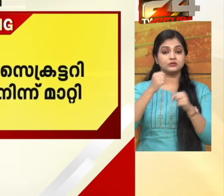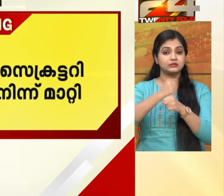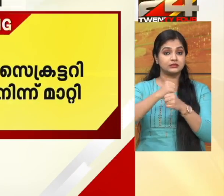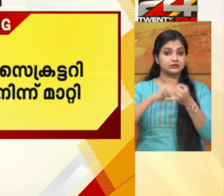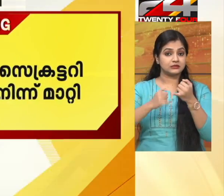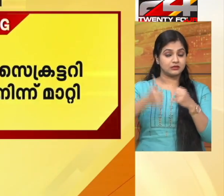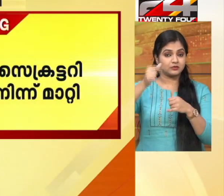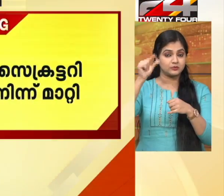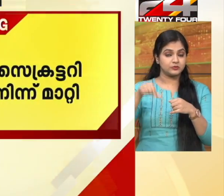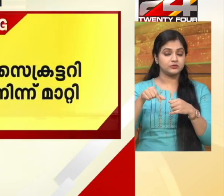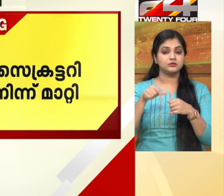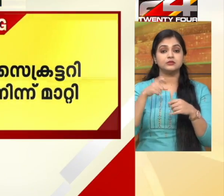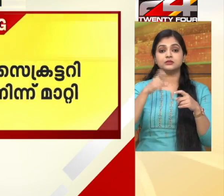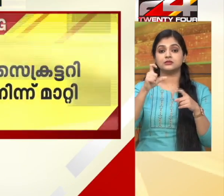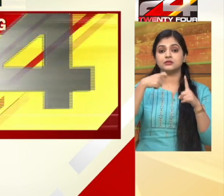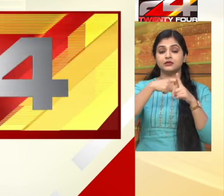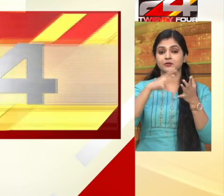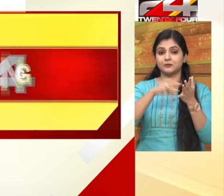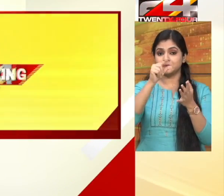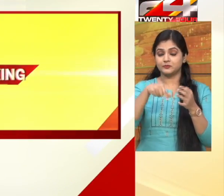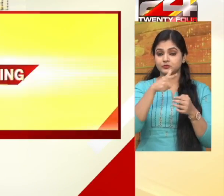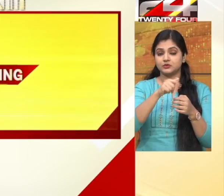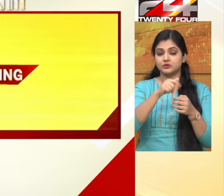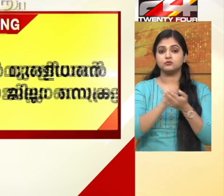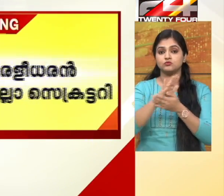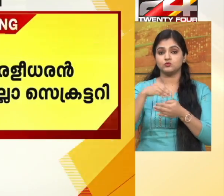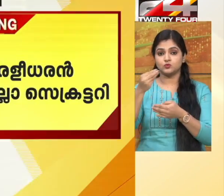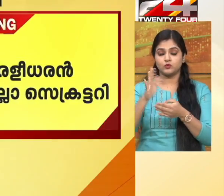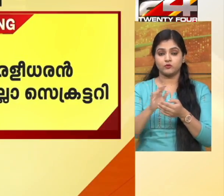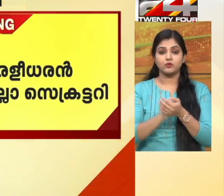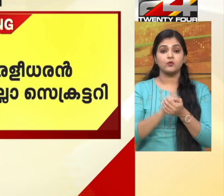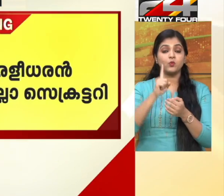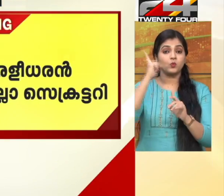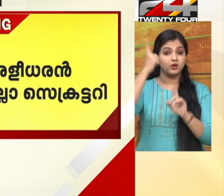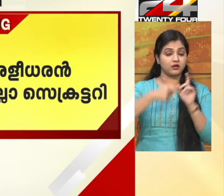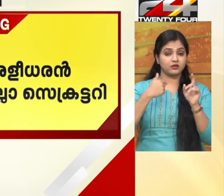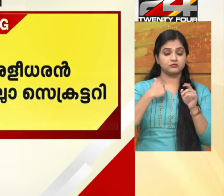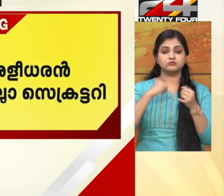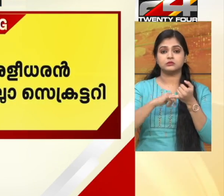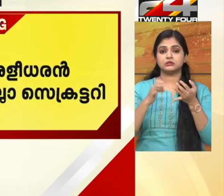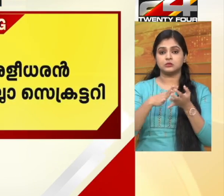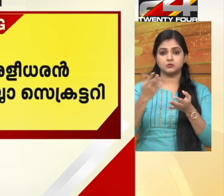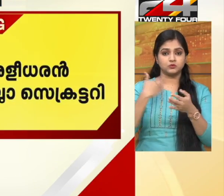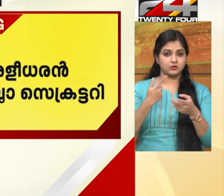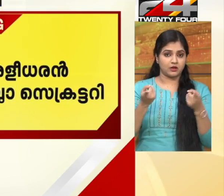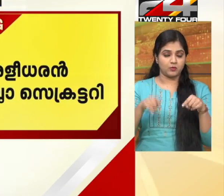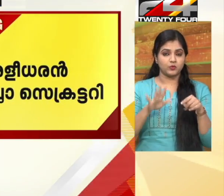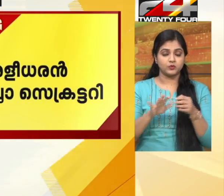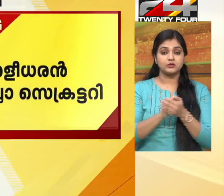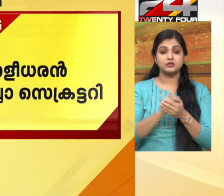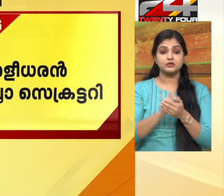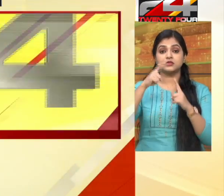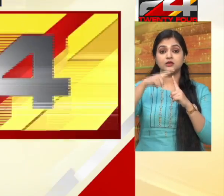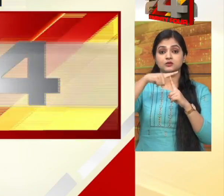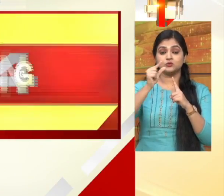ഈ പറയുന്ന സി കെ മണിശങ്കർ ഒരു കത്ത് നൽകിയിരുന്നു. താൻ ഒരു വർഷത്തേക്ക് സസ്പെൻഷനിലായിരിക്കുന്നു, അതുകൊണ്ട് തന്നെ സി ഐ ടി യുവിന്റെ